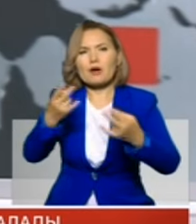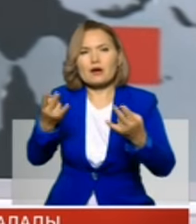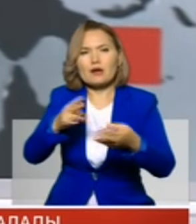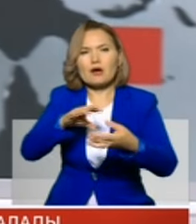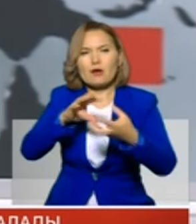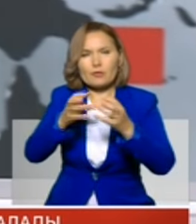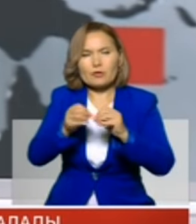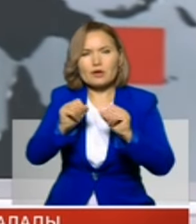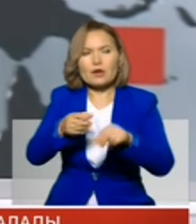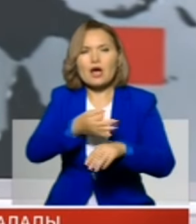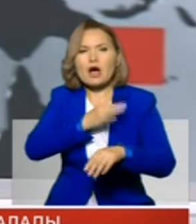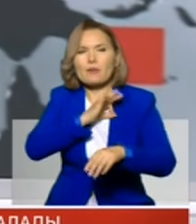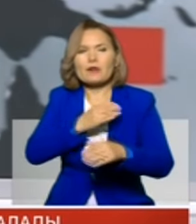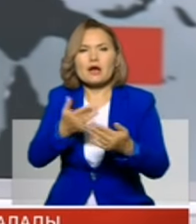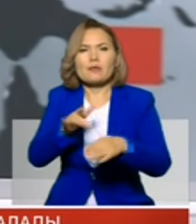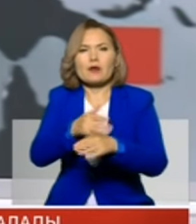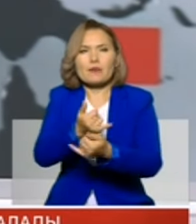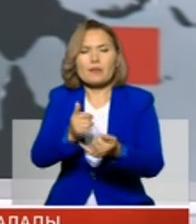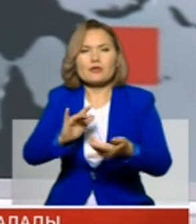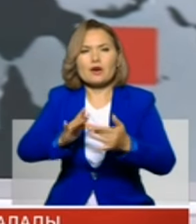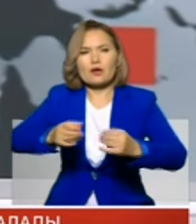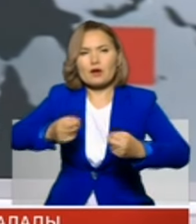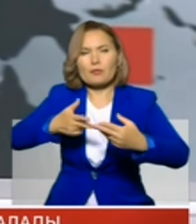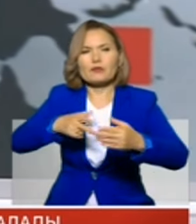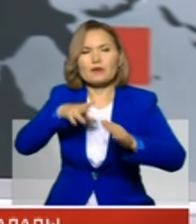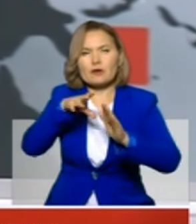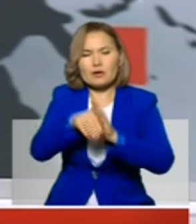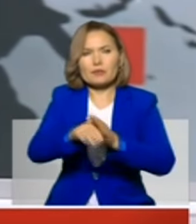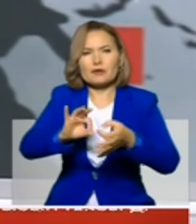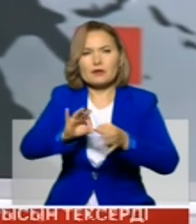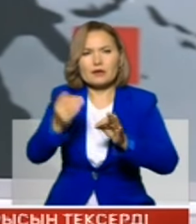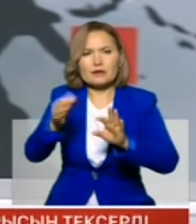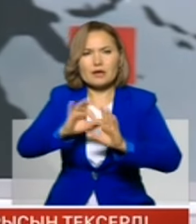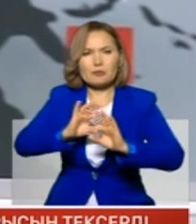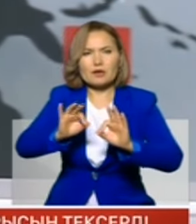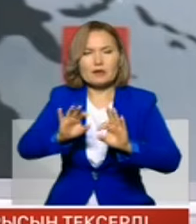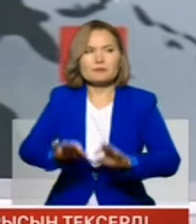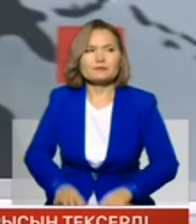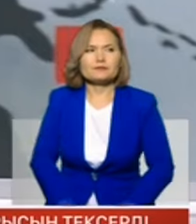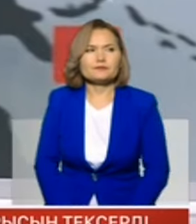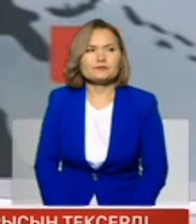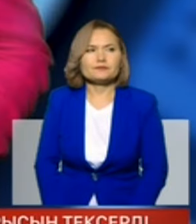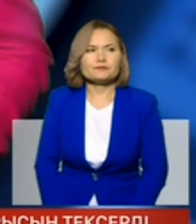аласыз. Ал нотариус қандай қызметтерді онлайн ұсынатынын Самал Қабышев айтып береді.